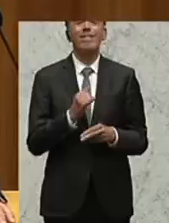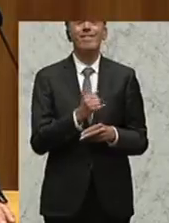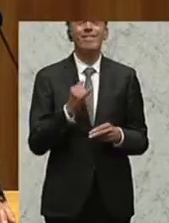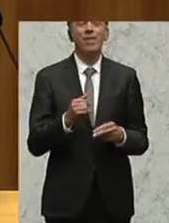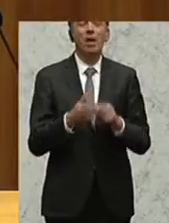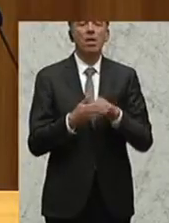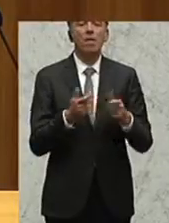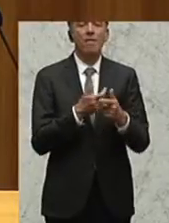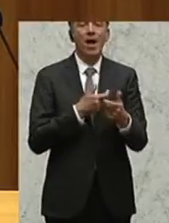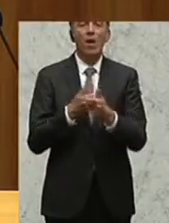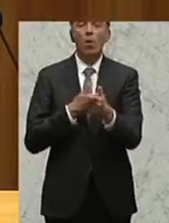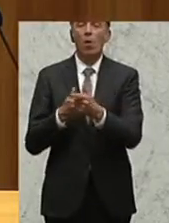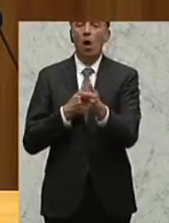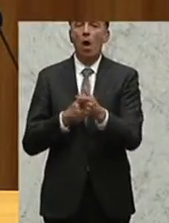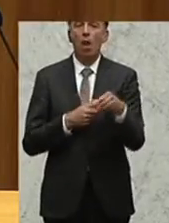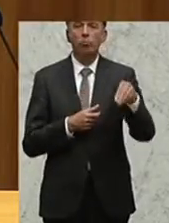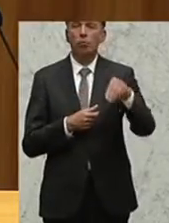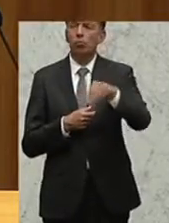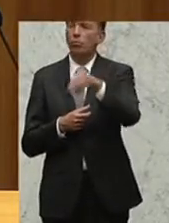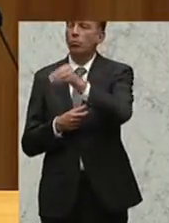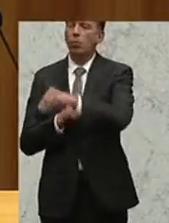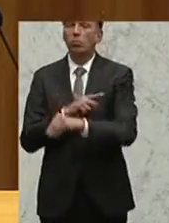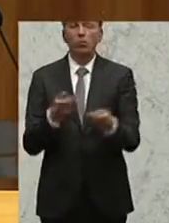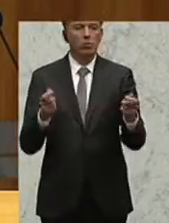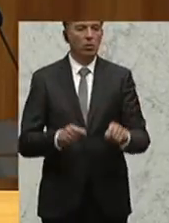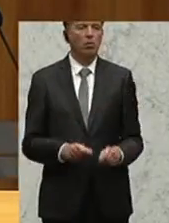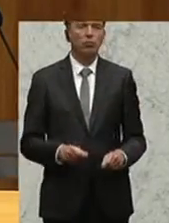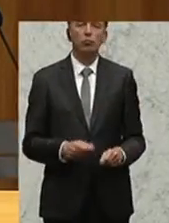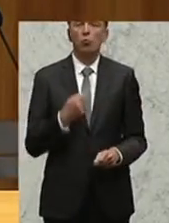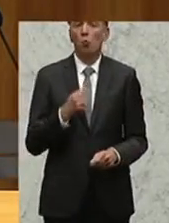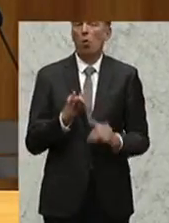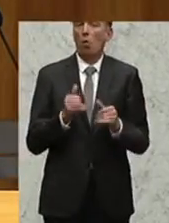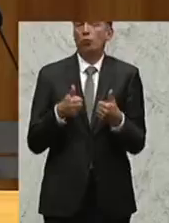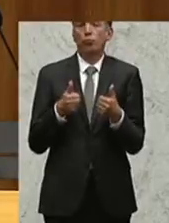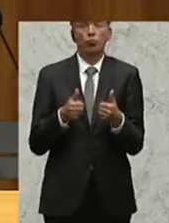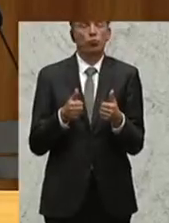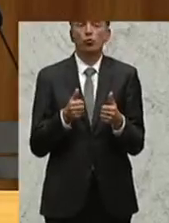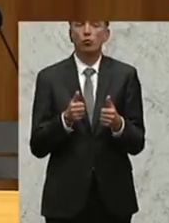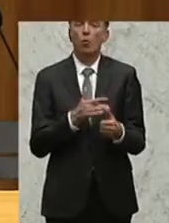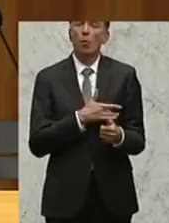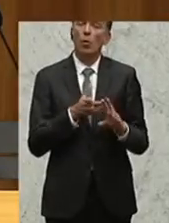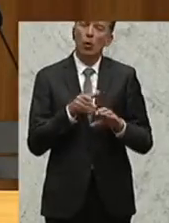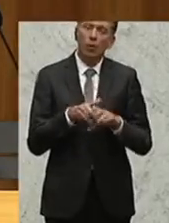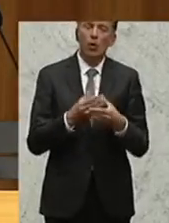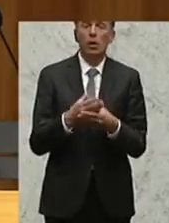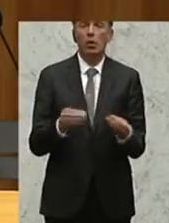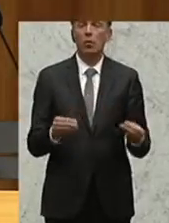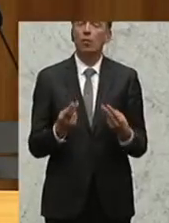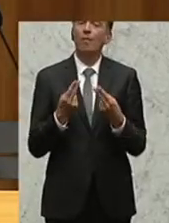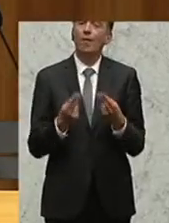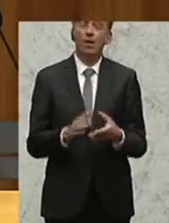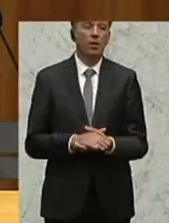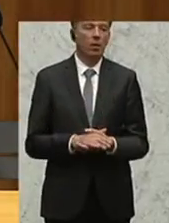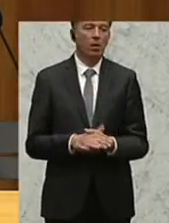hinterlegt werden können. Ich begrüße ebenso diese bürgerfreundliche Lösung. Der entscheidende Punkt muss sein, dass